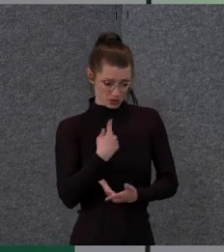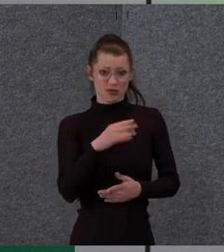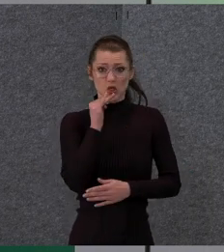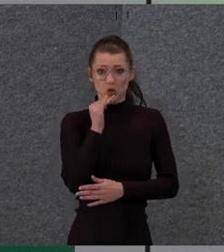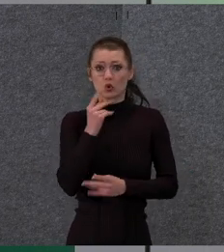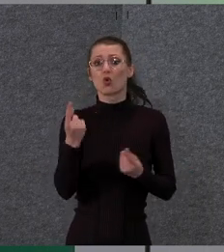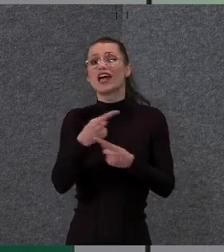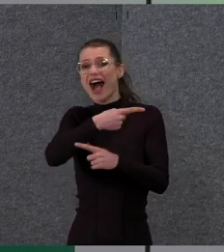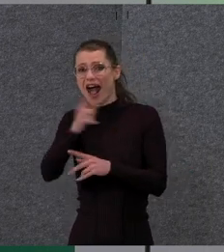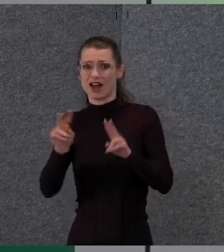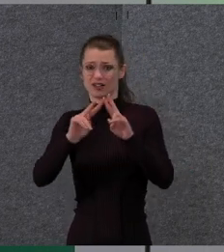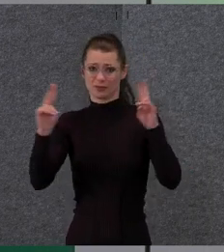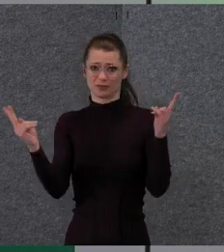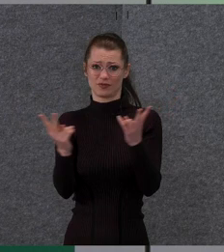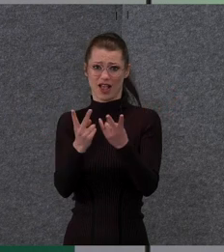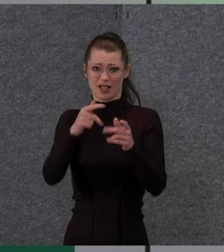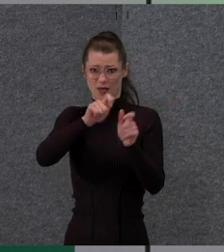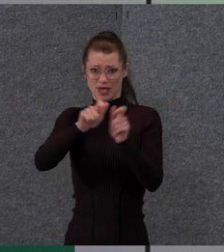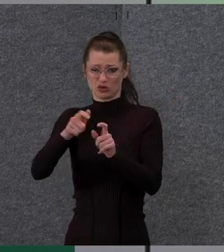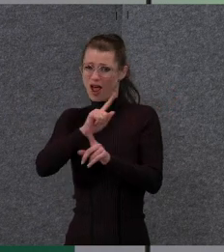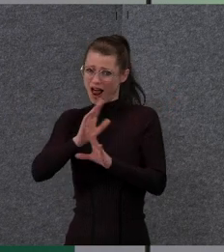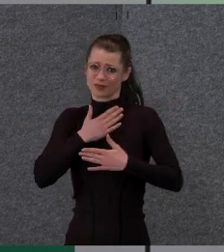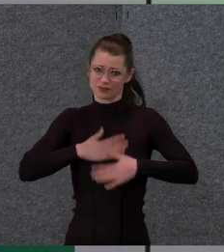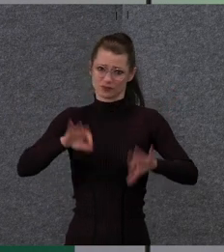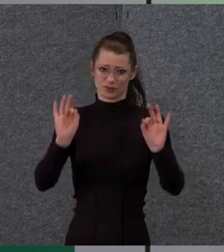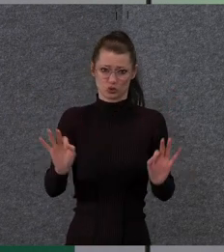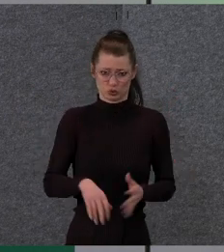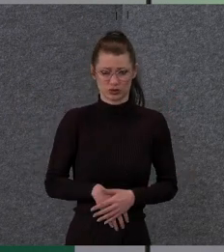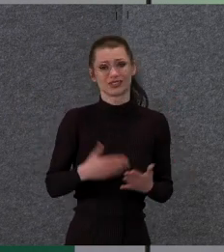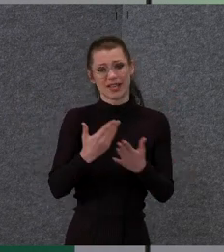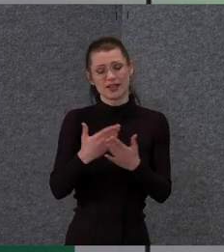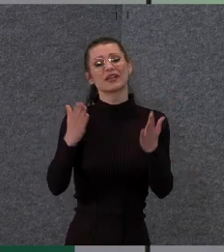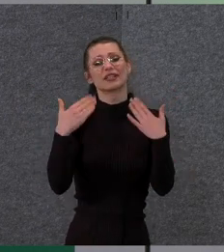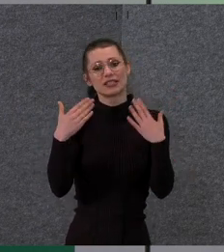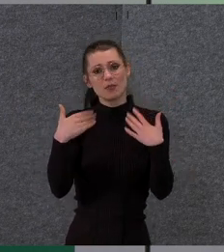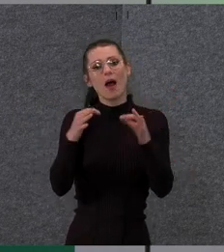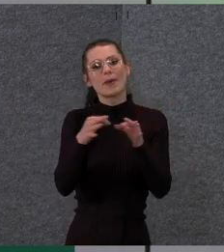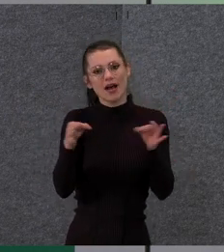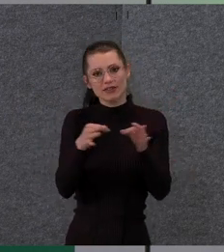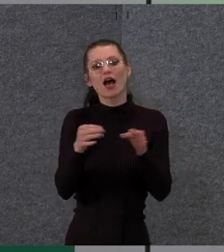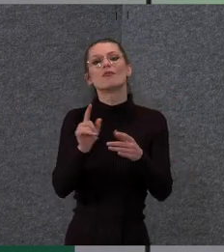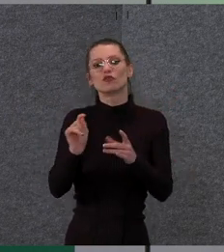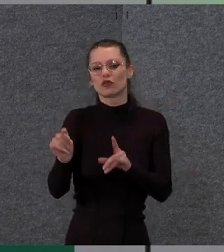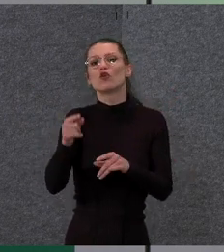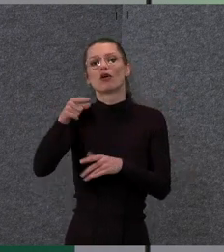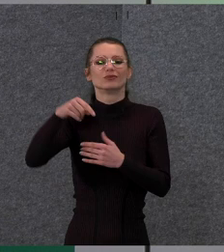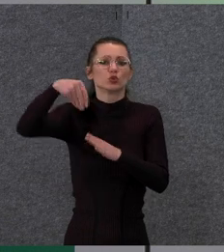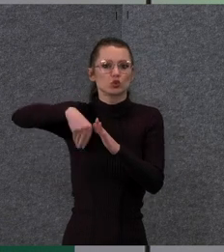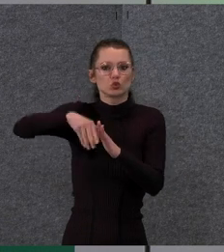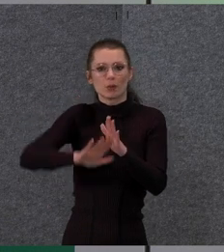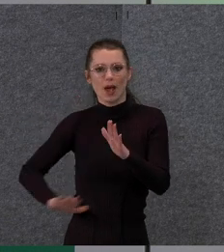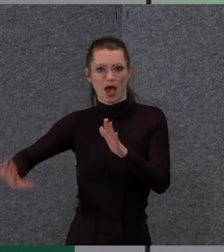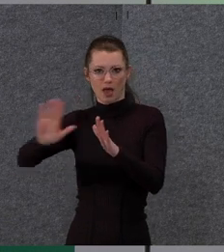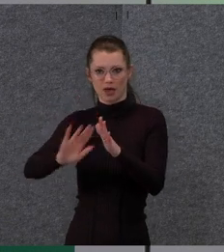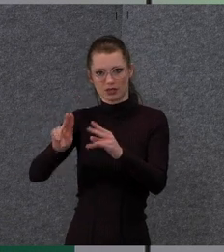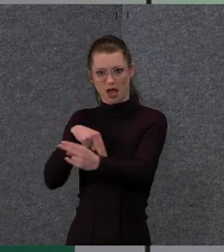so, dass es allen Menschen auf dieser Welt wirklich gut geht? Und deswegen müssen wir unsere Klimamaßnahmen danach ausrichten: wird es wirklich allen